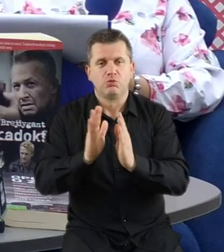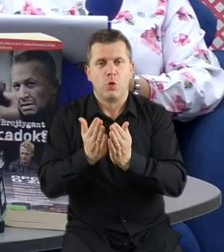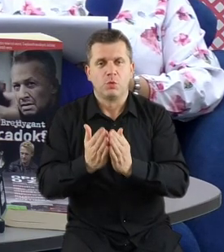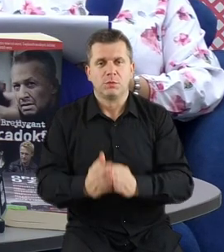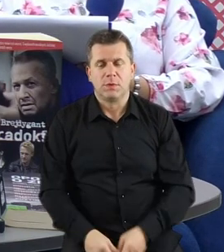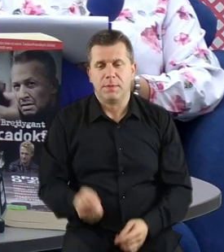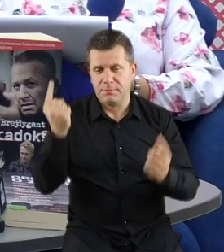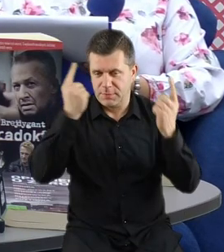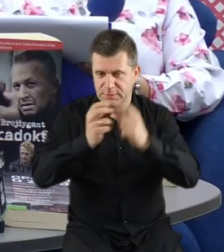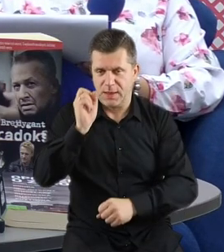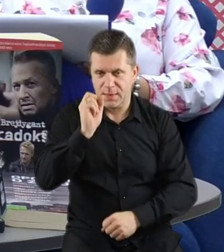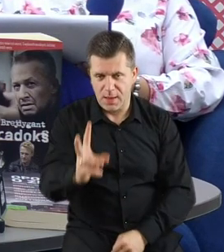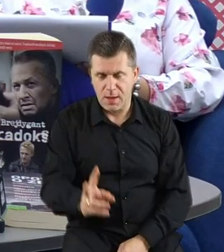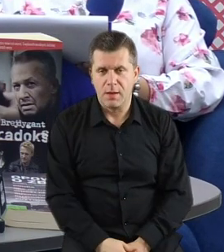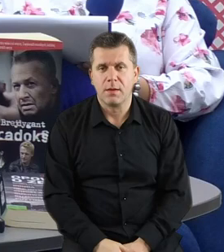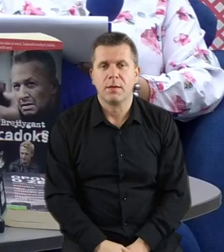Tak.